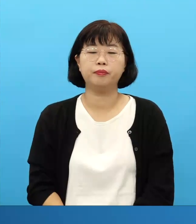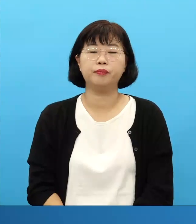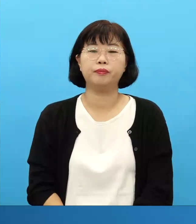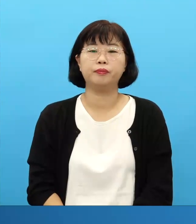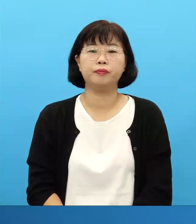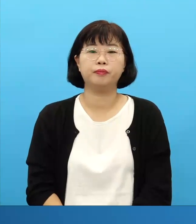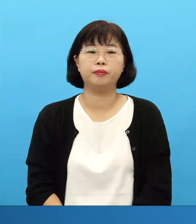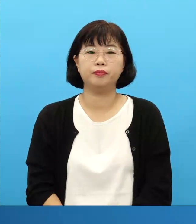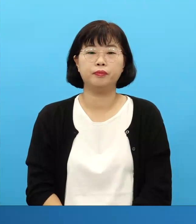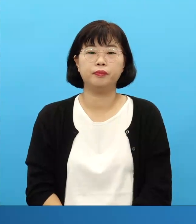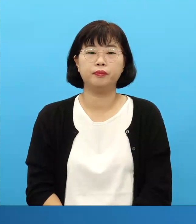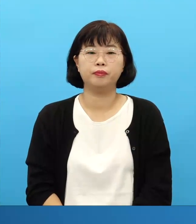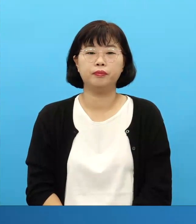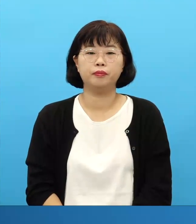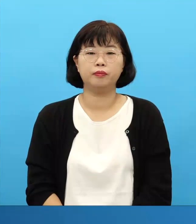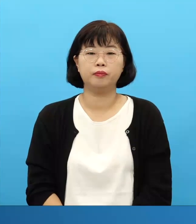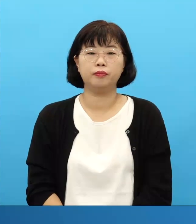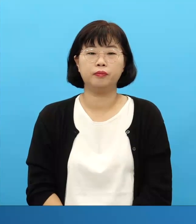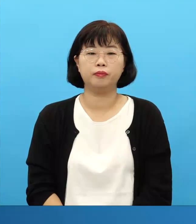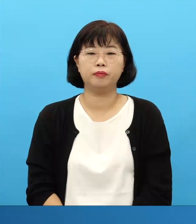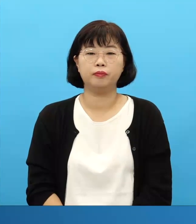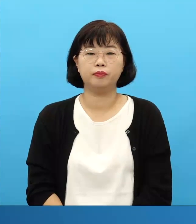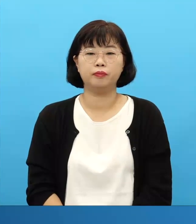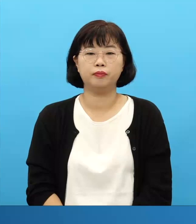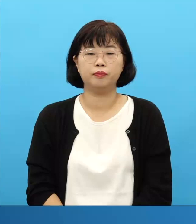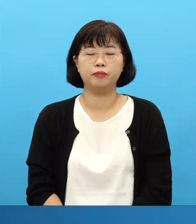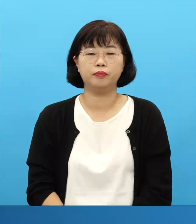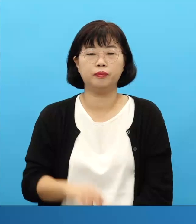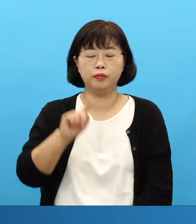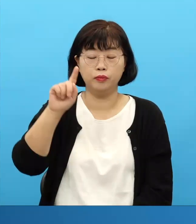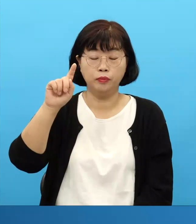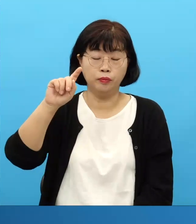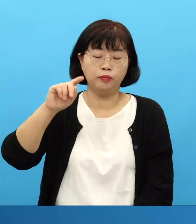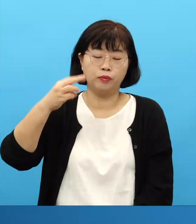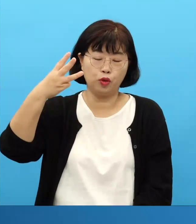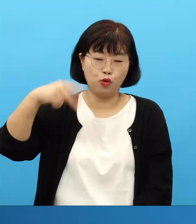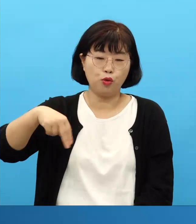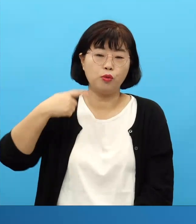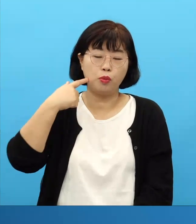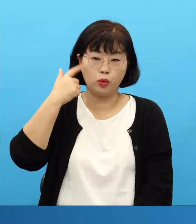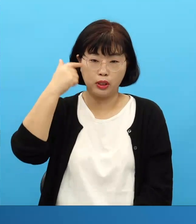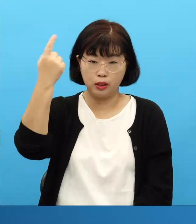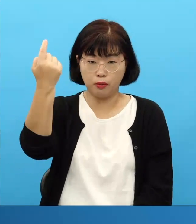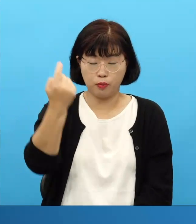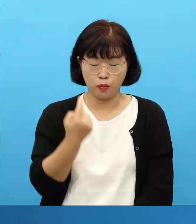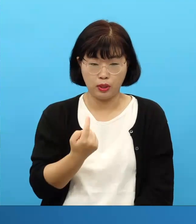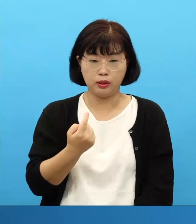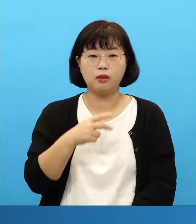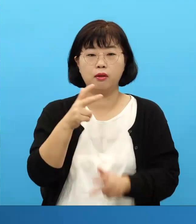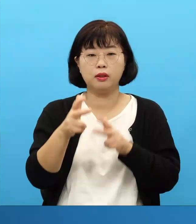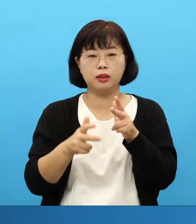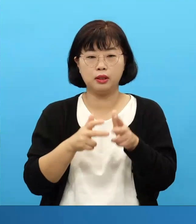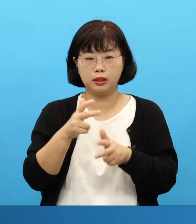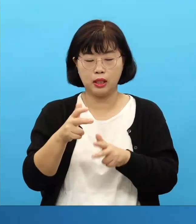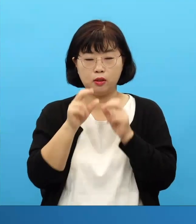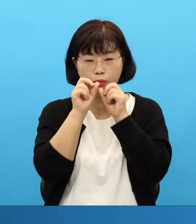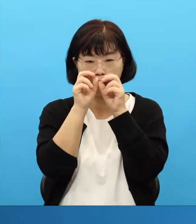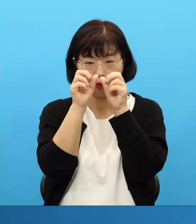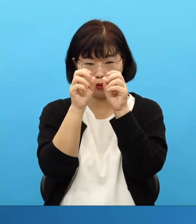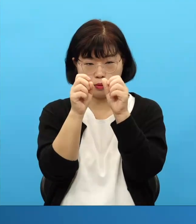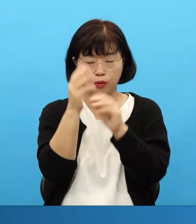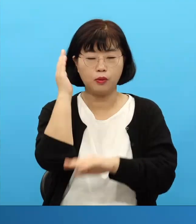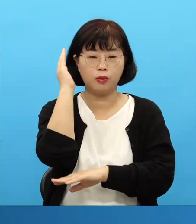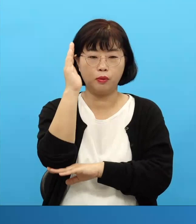around the world. 세계복음화 상임위원회 총재 유광수 목사님 나오셔서 산업선교 메시지 주시겠습니다.